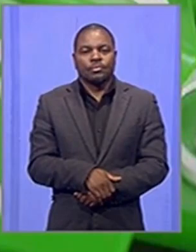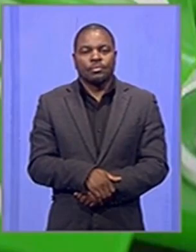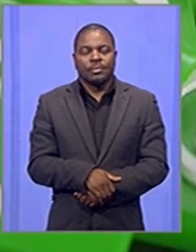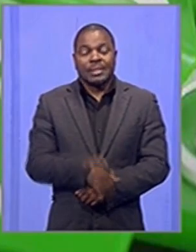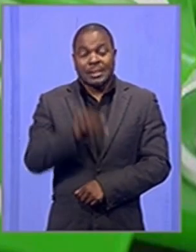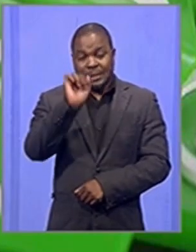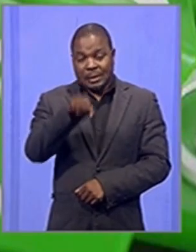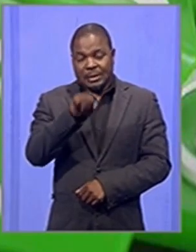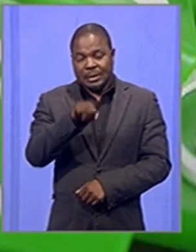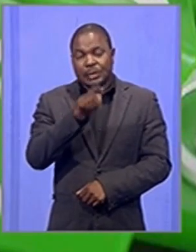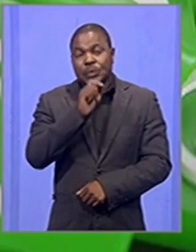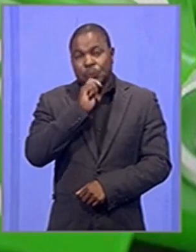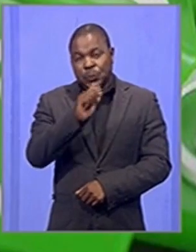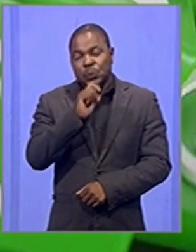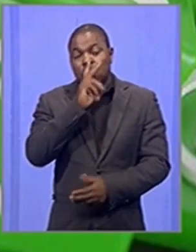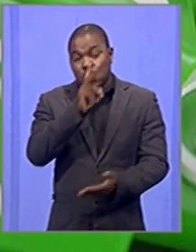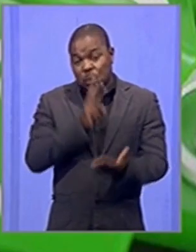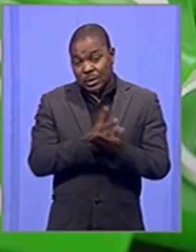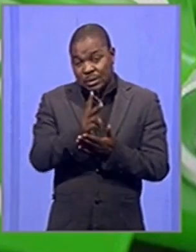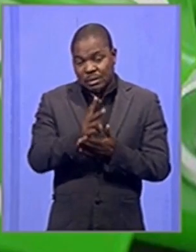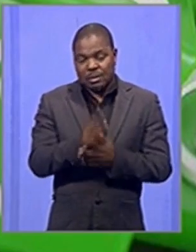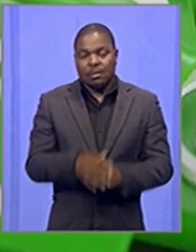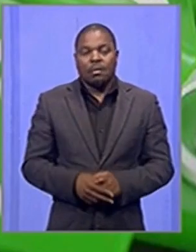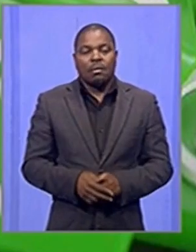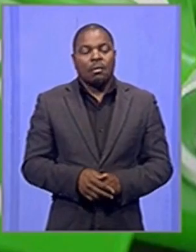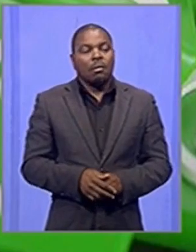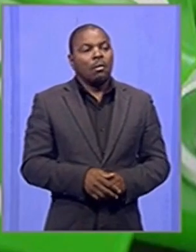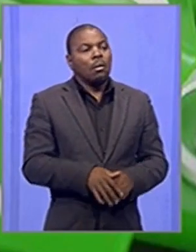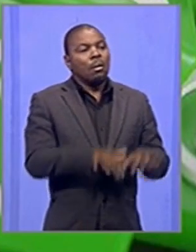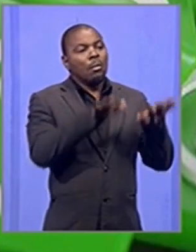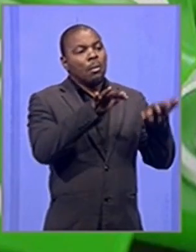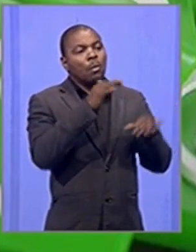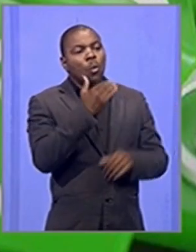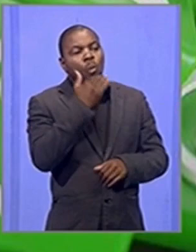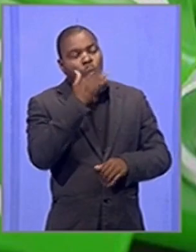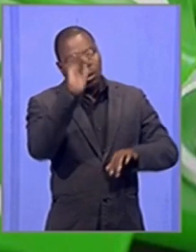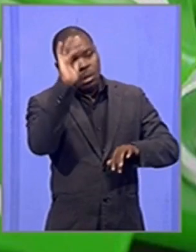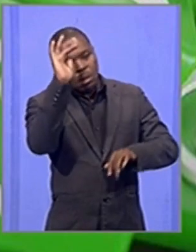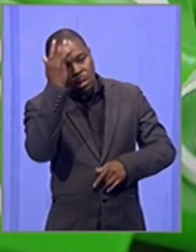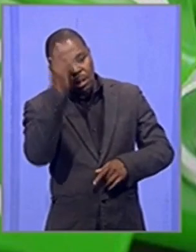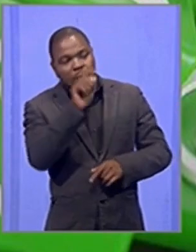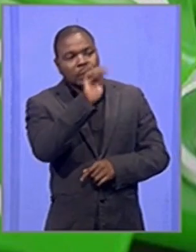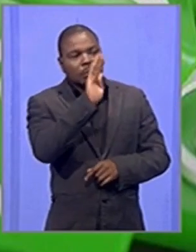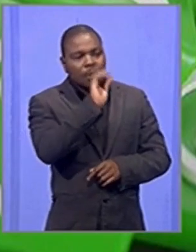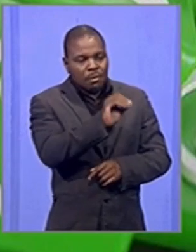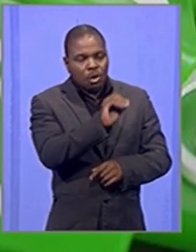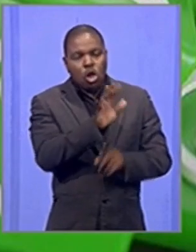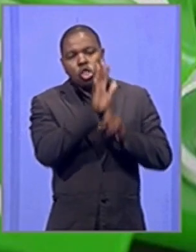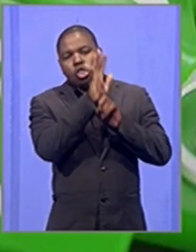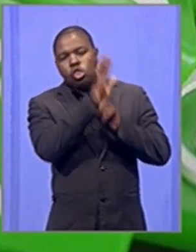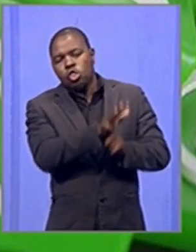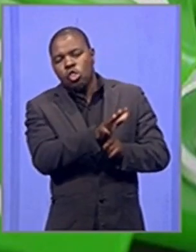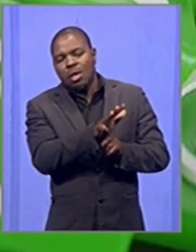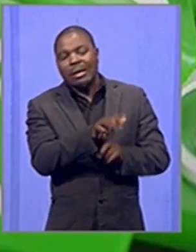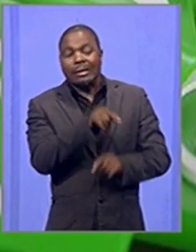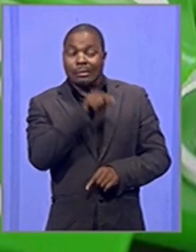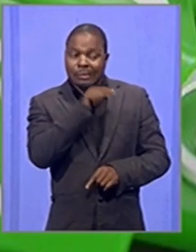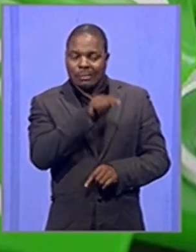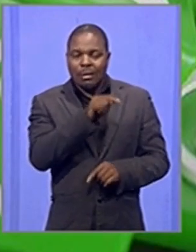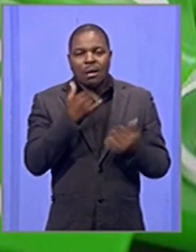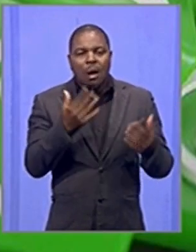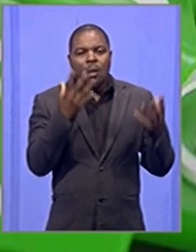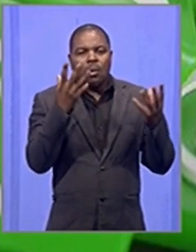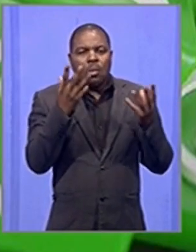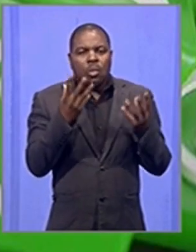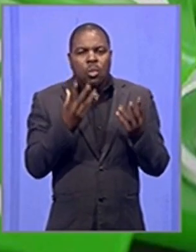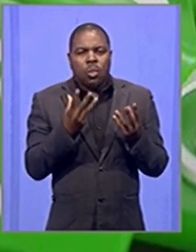Ka nnete ho bua nnete fela ka nnete kgethollo kapa hona ho kgeso ha batho be le hore ba na le lefu lena la TB ho batla ho